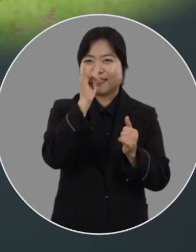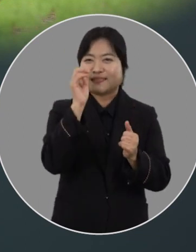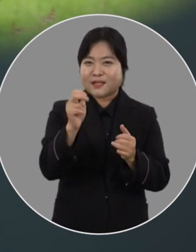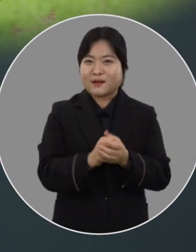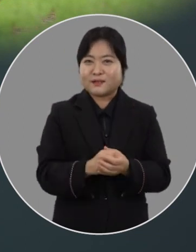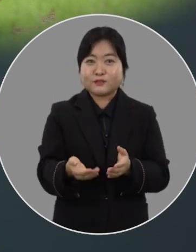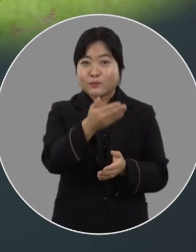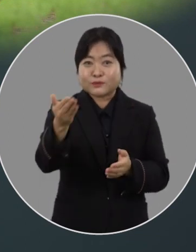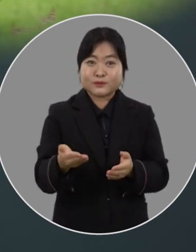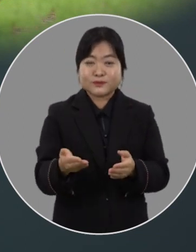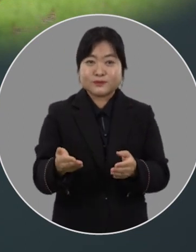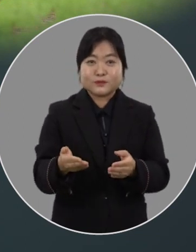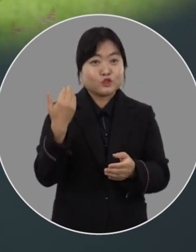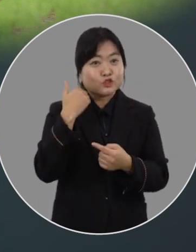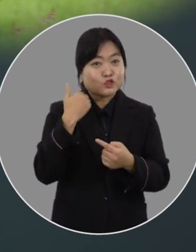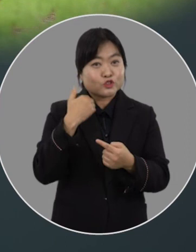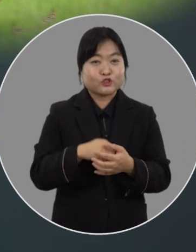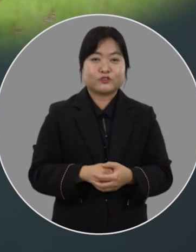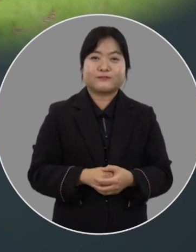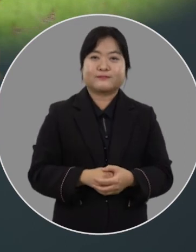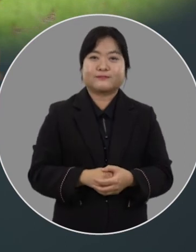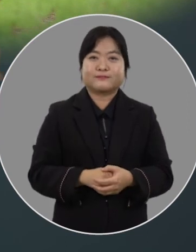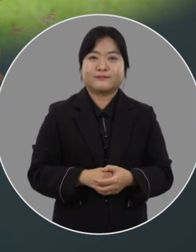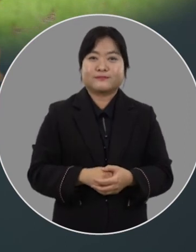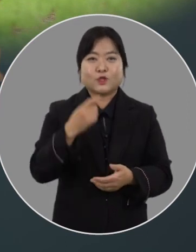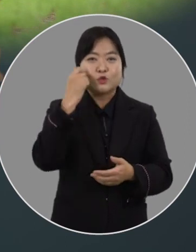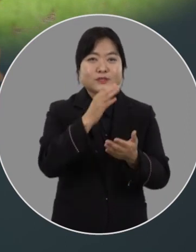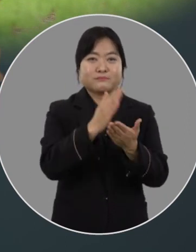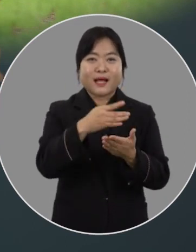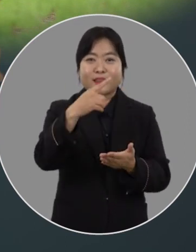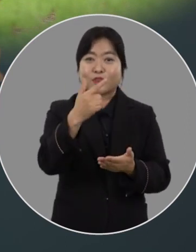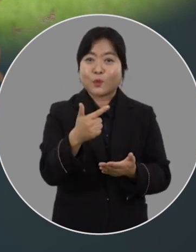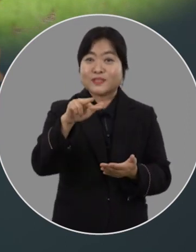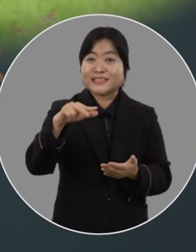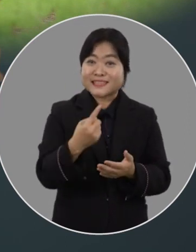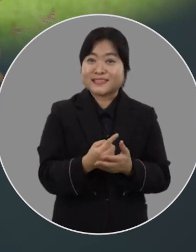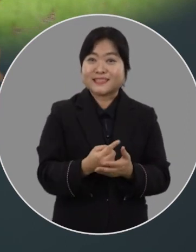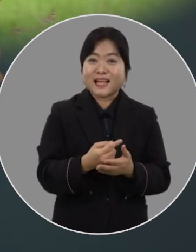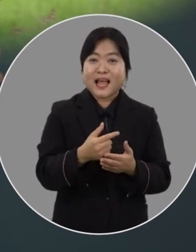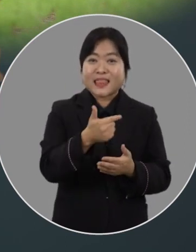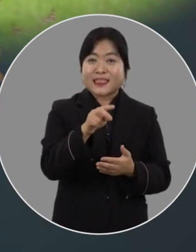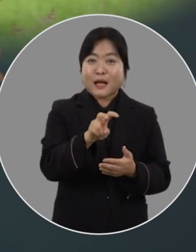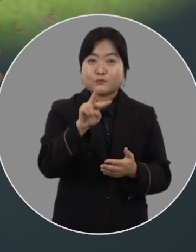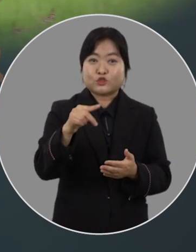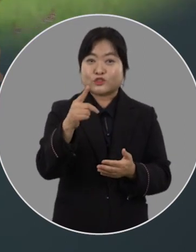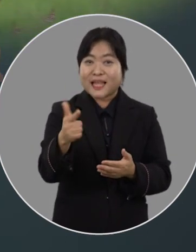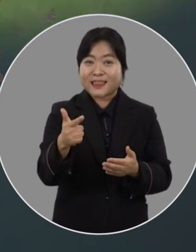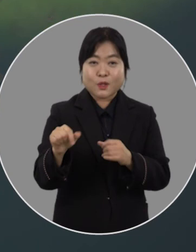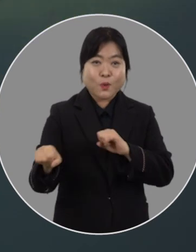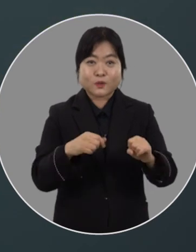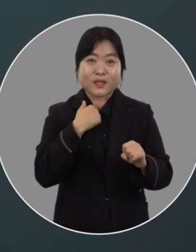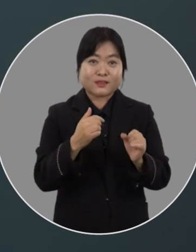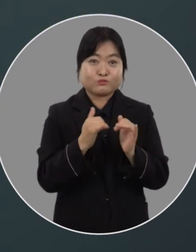텐데 한번 여러분들 모두 다 맞춰보셨으면 좋겠습니다. 울지마 톤즈라고 하는 남수단에서 활동하셨던 분